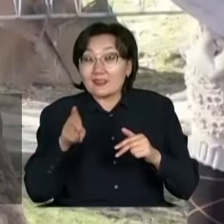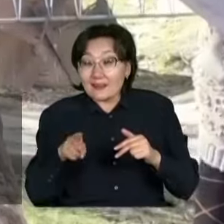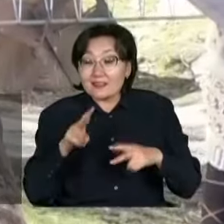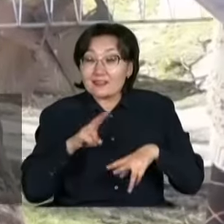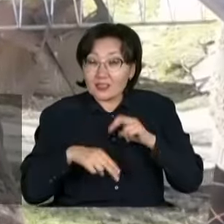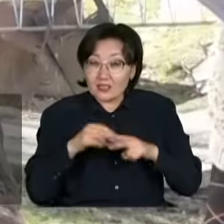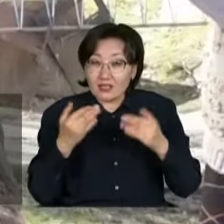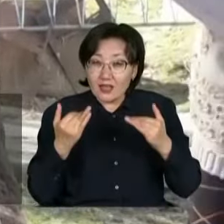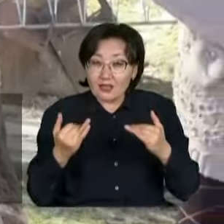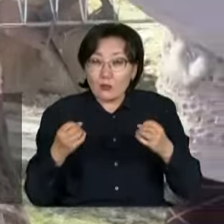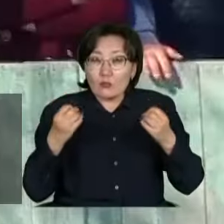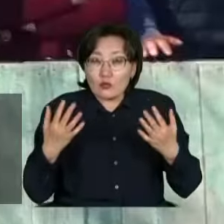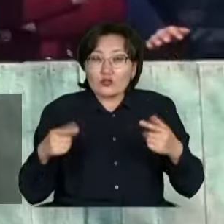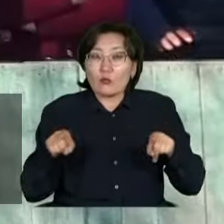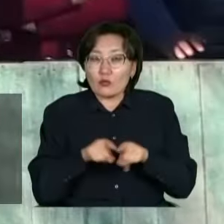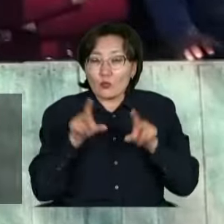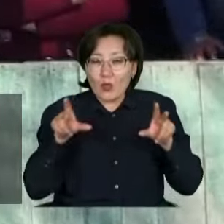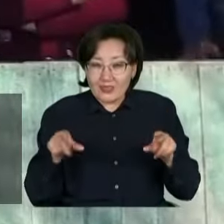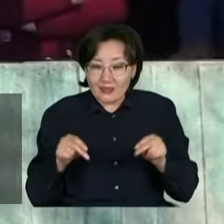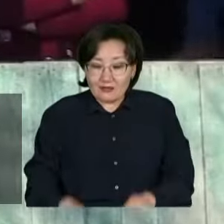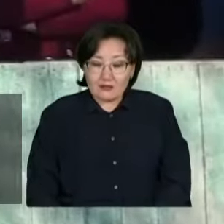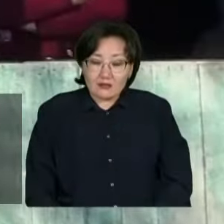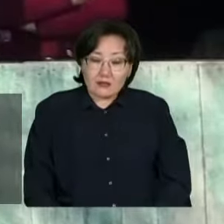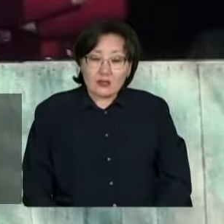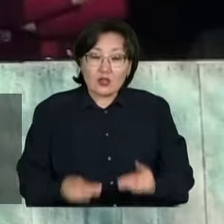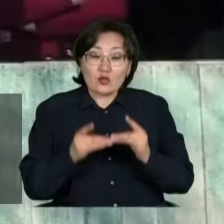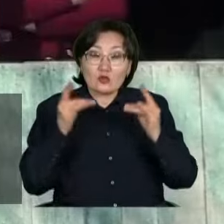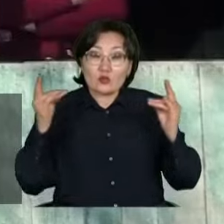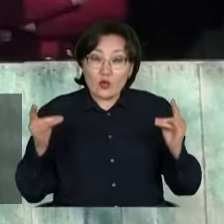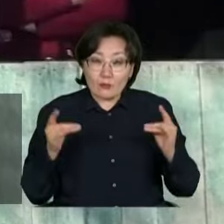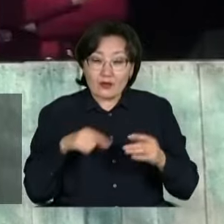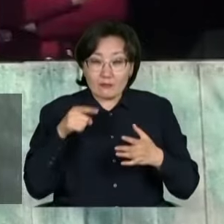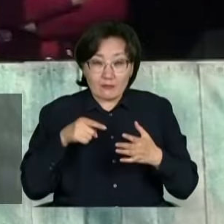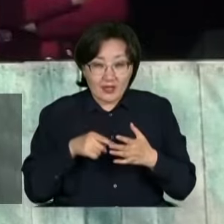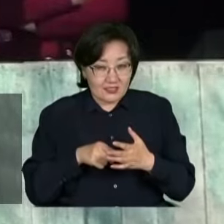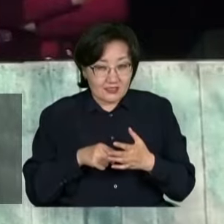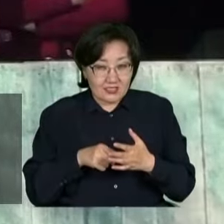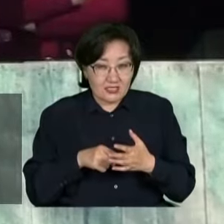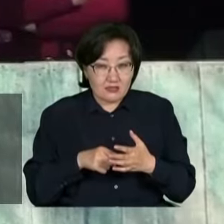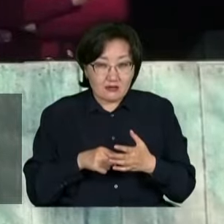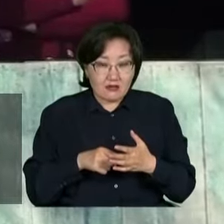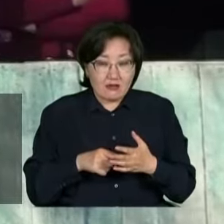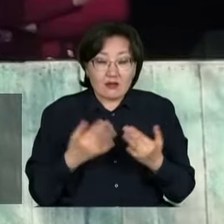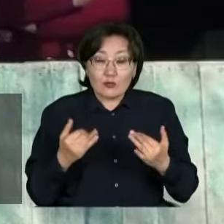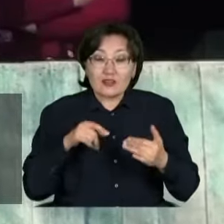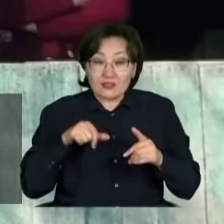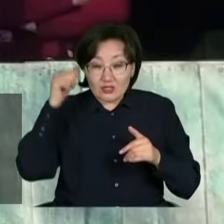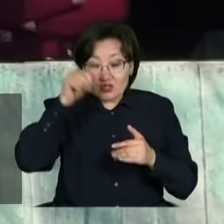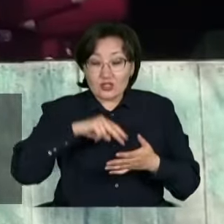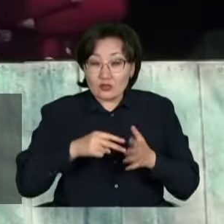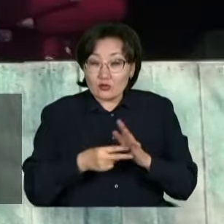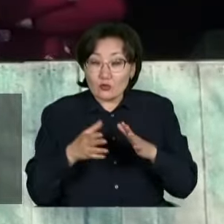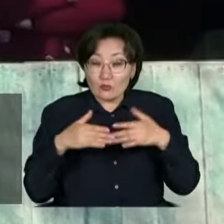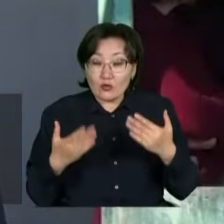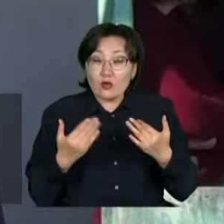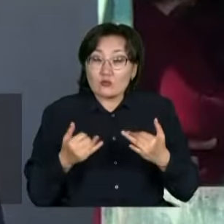әзірге уәде ғана. Көпір мәселесін биылға жоспарда жоқ, ол төтеден салынған көпір болғандықтан баланста ешқай жерде